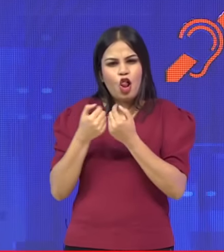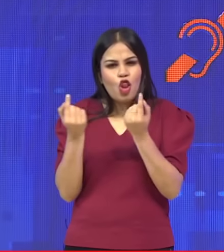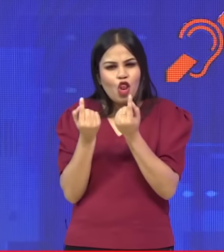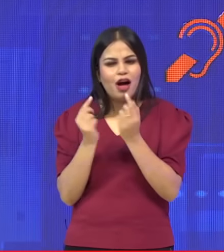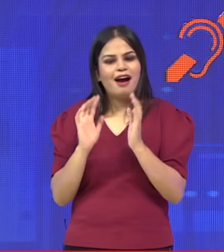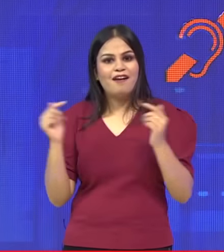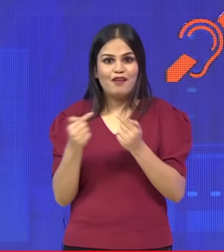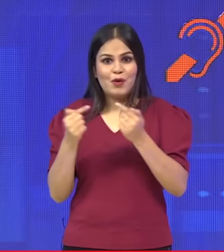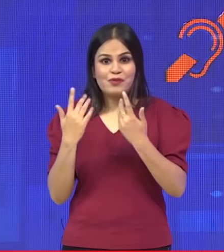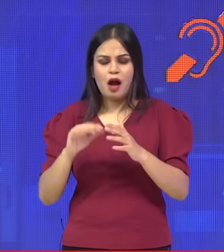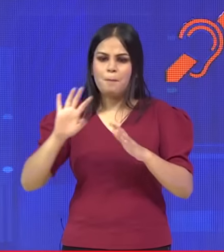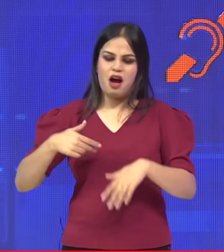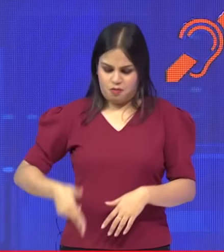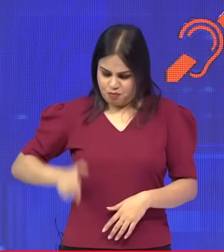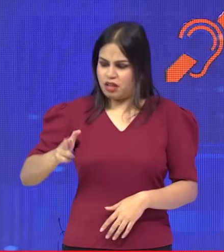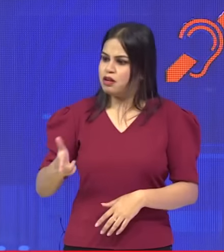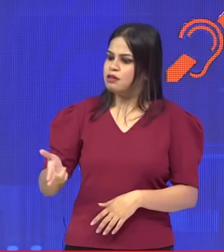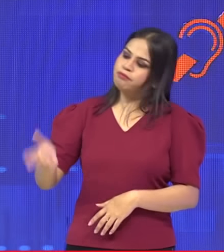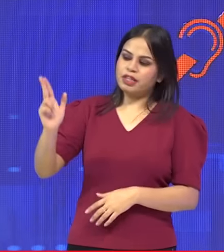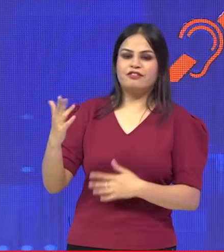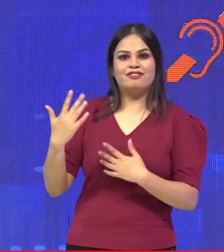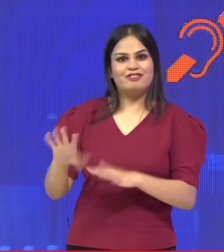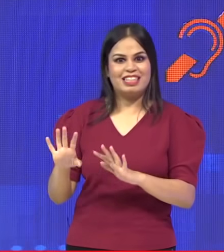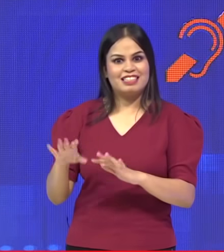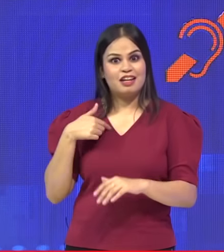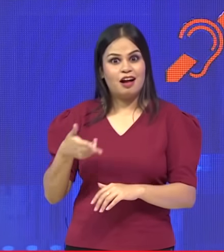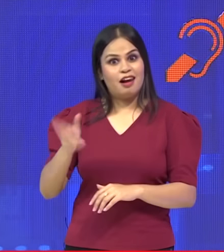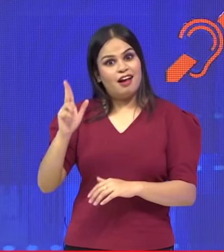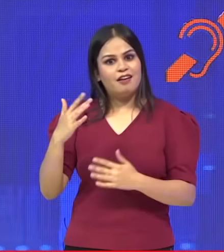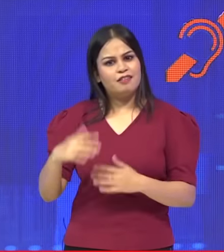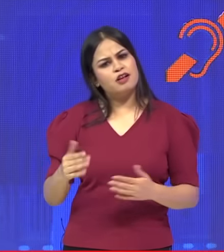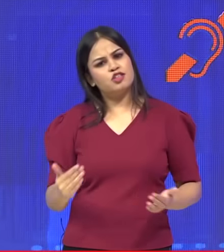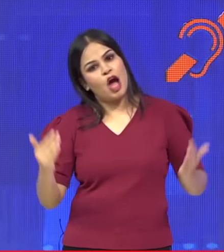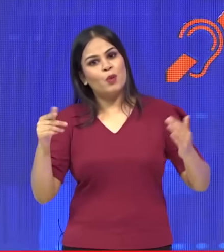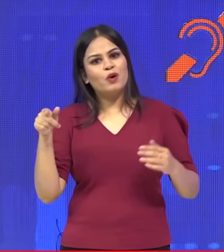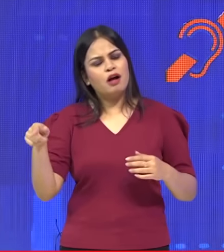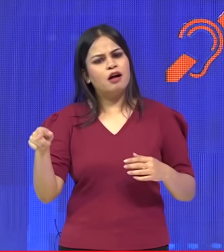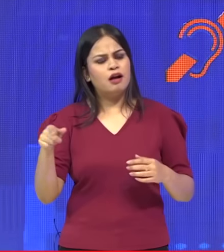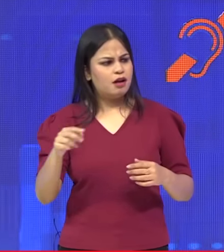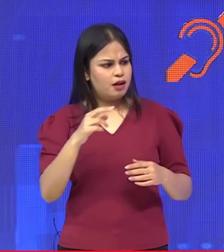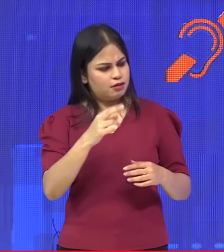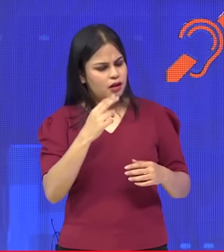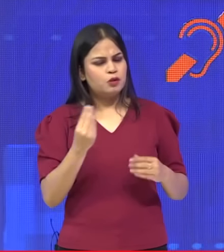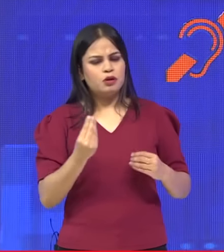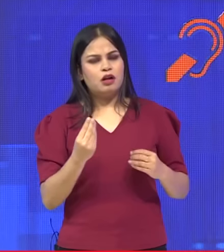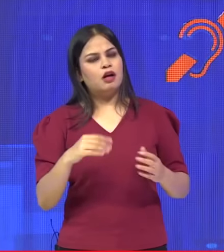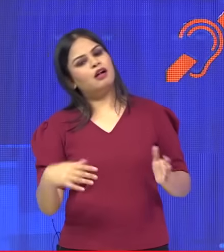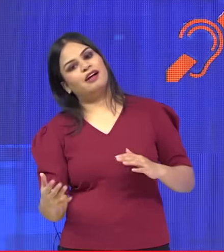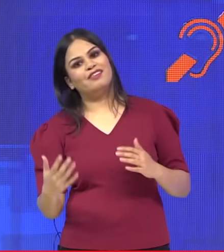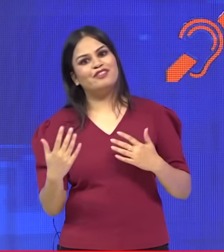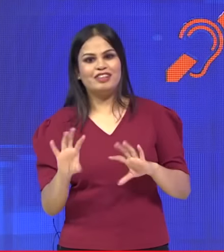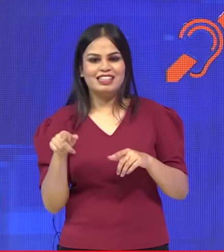और मैंने बंदूक निकाल के उसको गली मारे शाहरुख ने एक समस्या और लेकर शाहरुख गिर